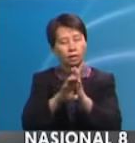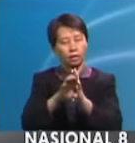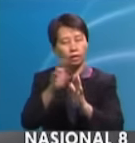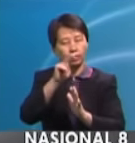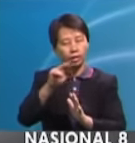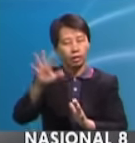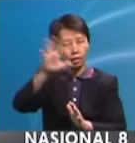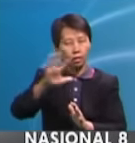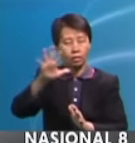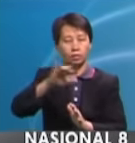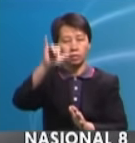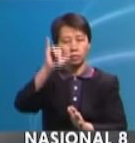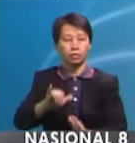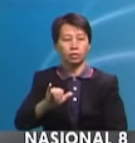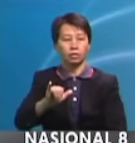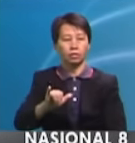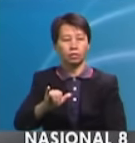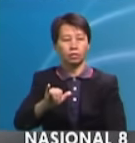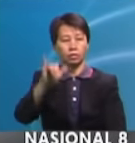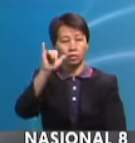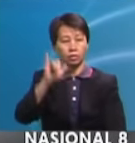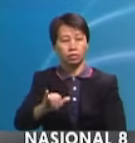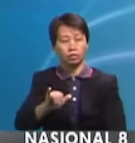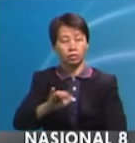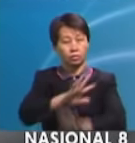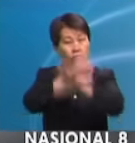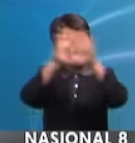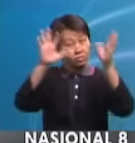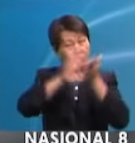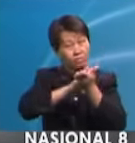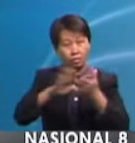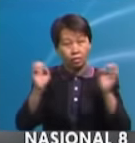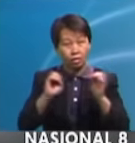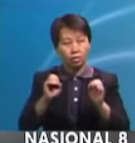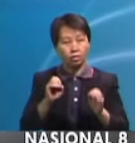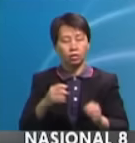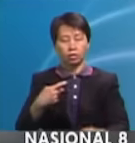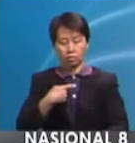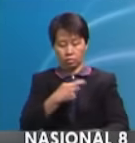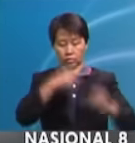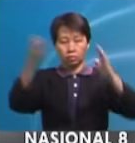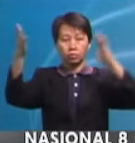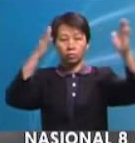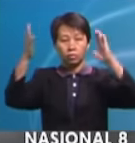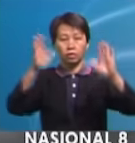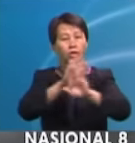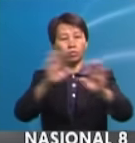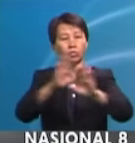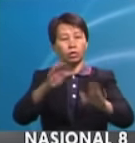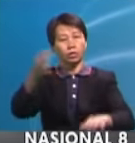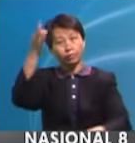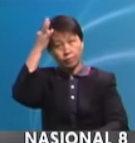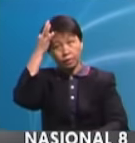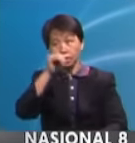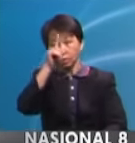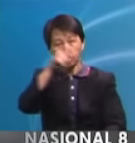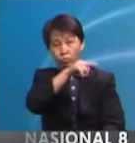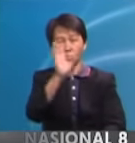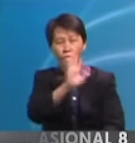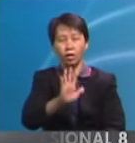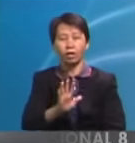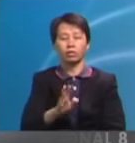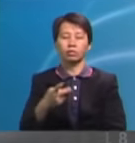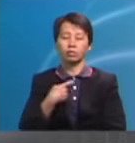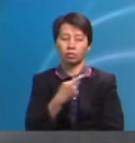yang yang yang jernih yang bukan kita orang Malaysia ni bukan macam itu fikirnya sebenangnya